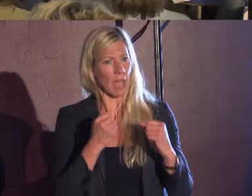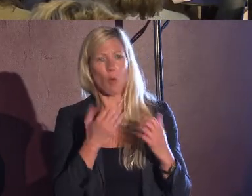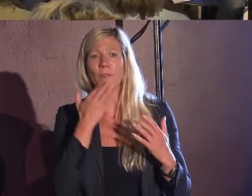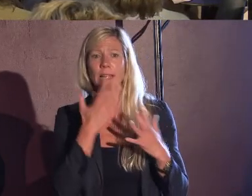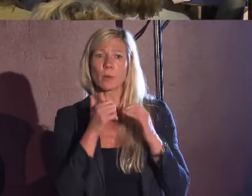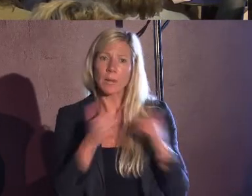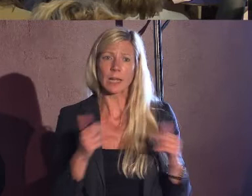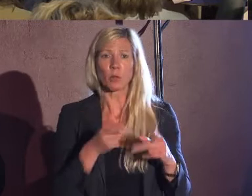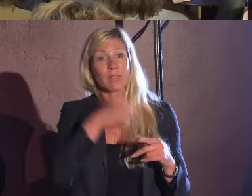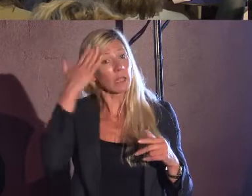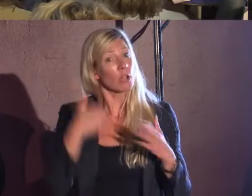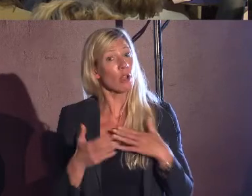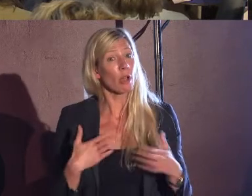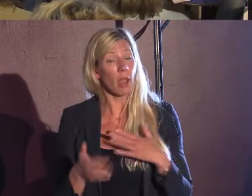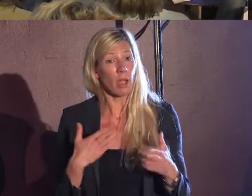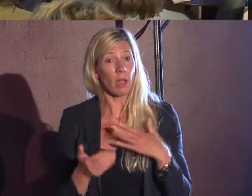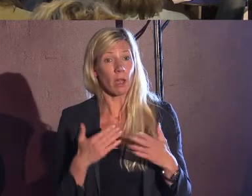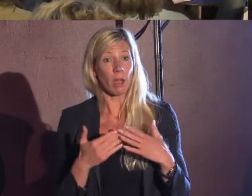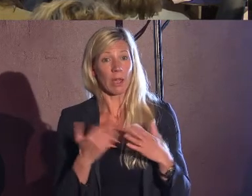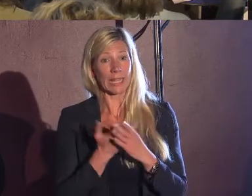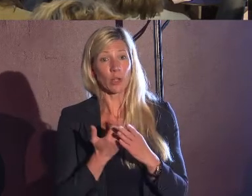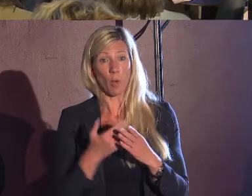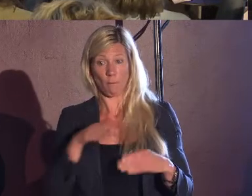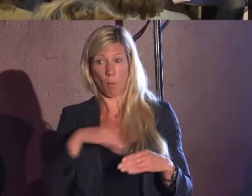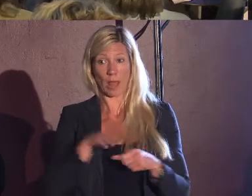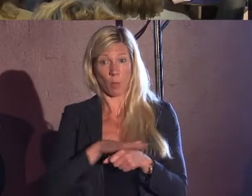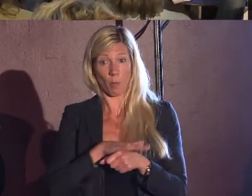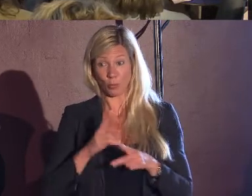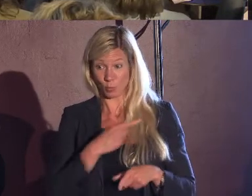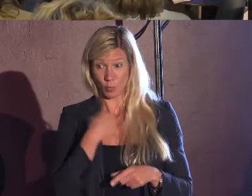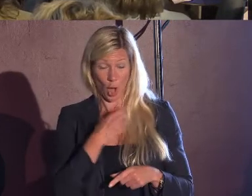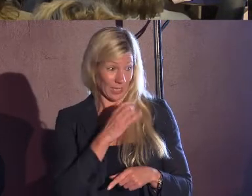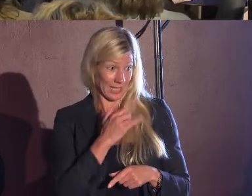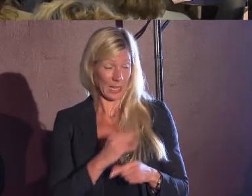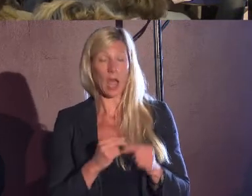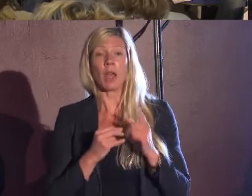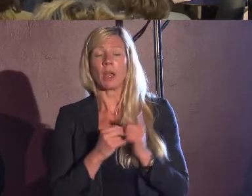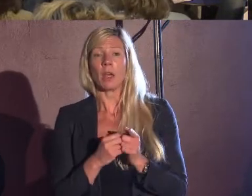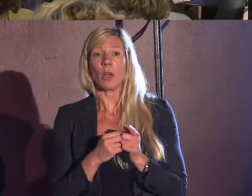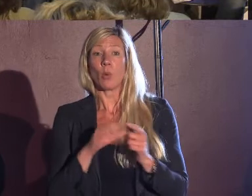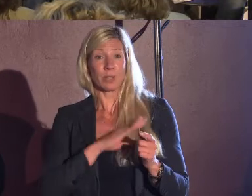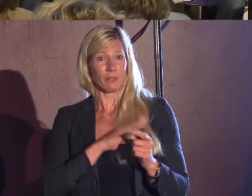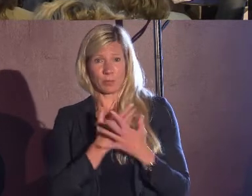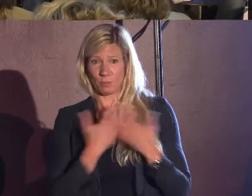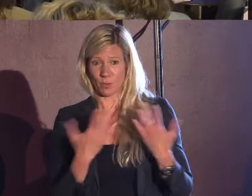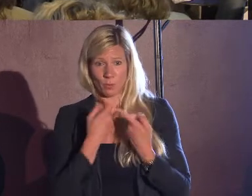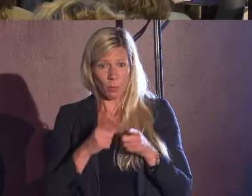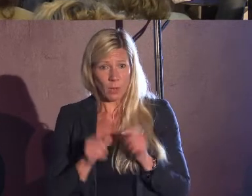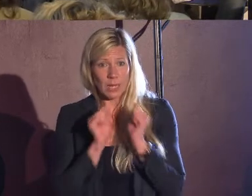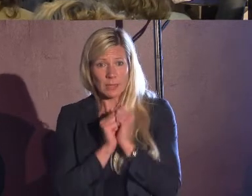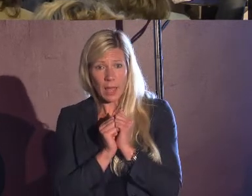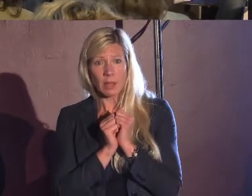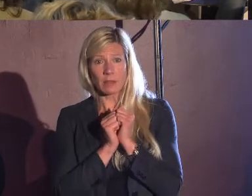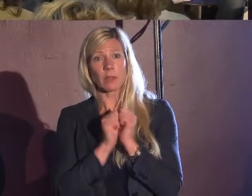skillnad som vi kan göra i det vi gör, som du är inne på, Stina. Och det finns ju många olika sätt